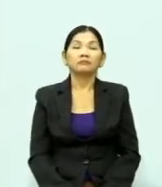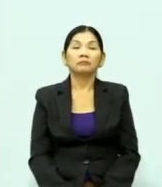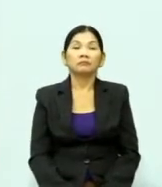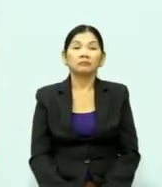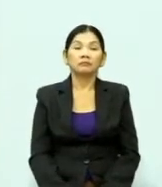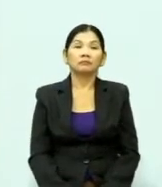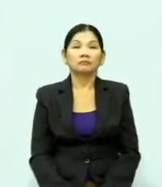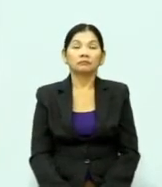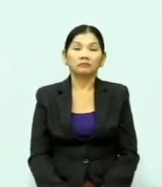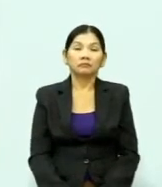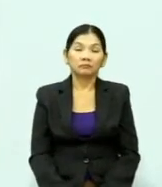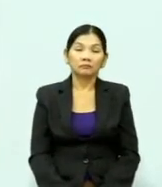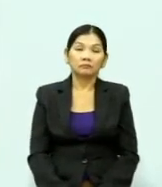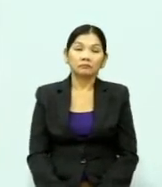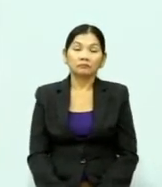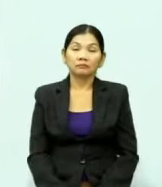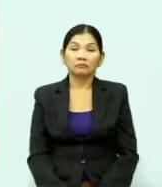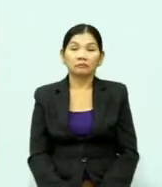cha